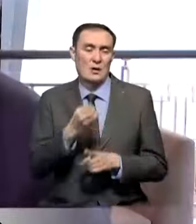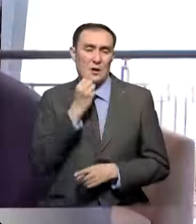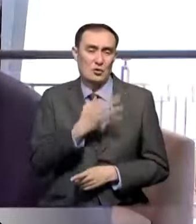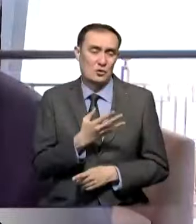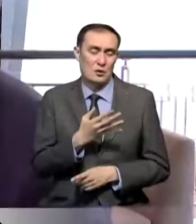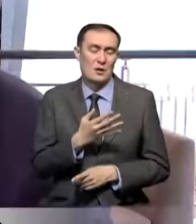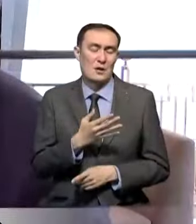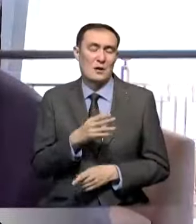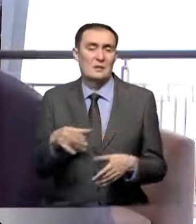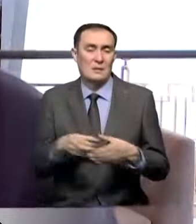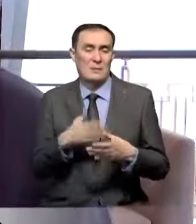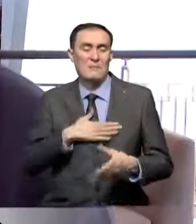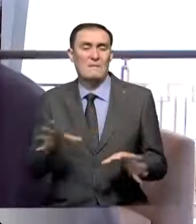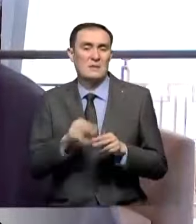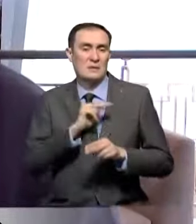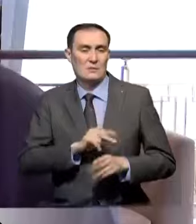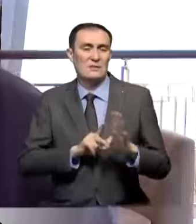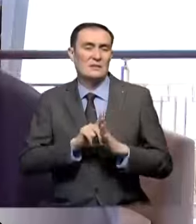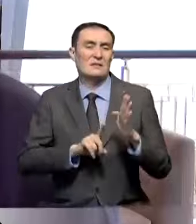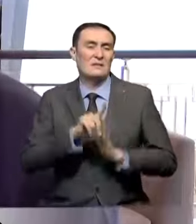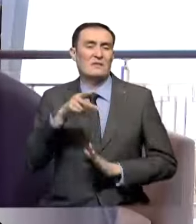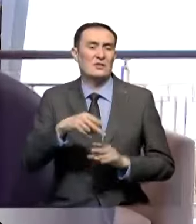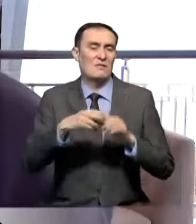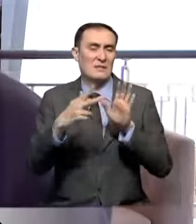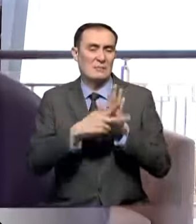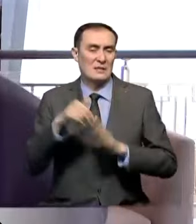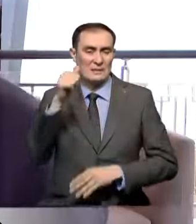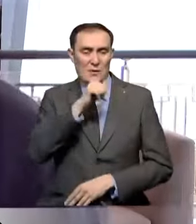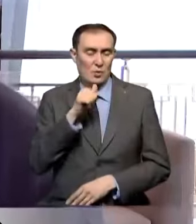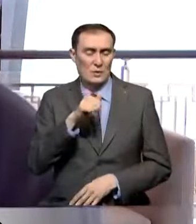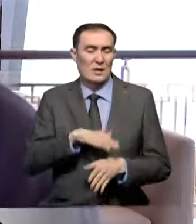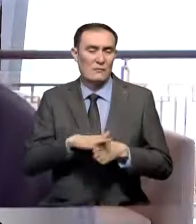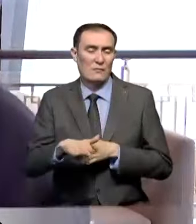компания с неработа 2017 года